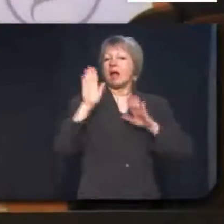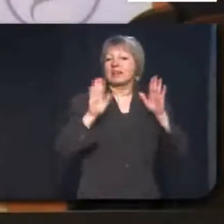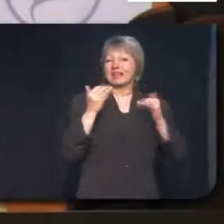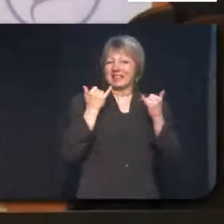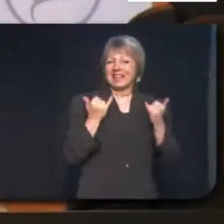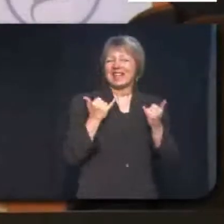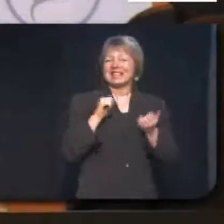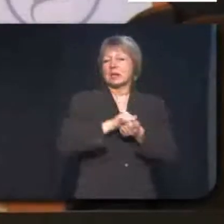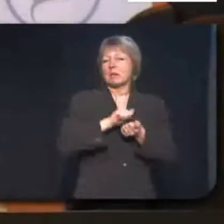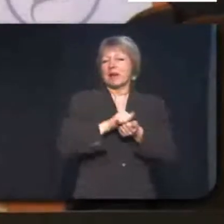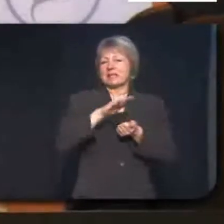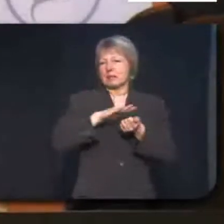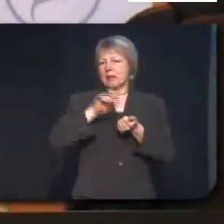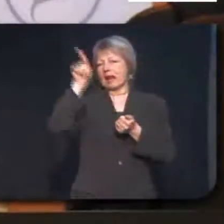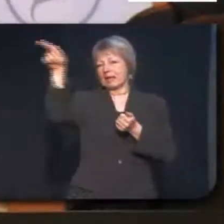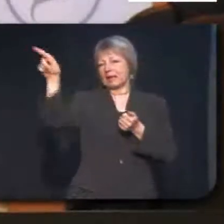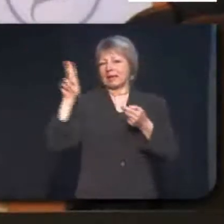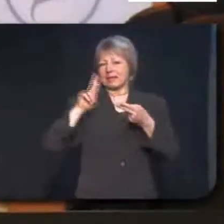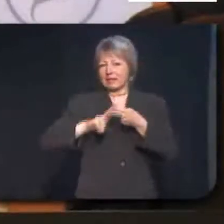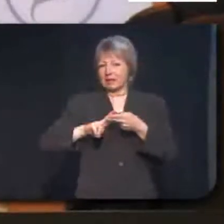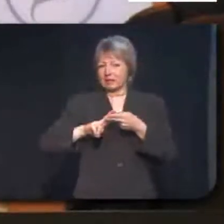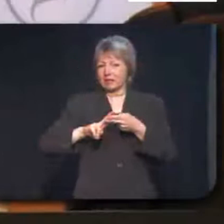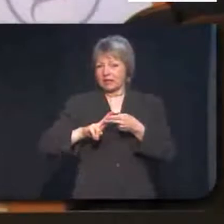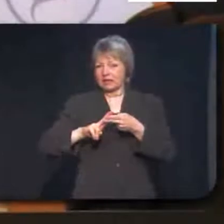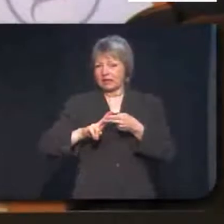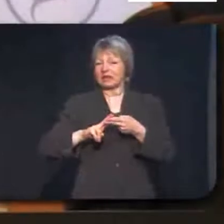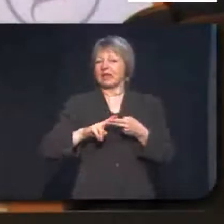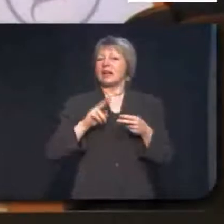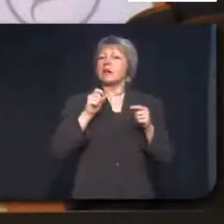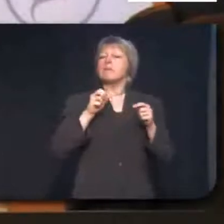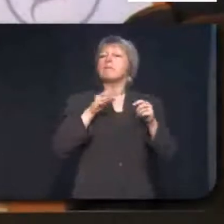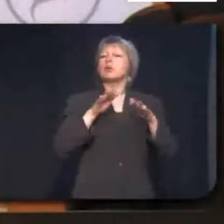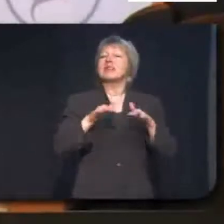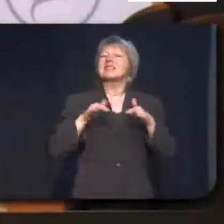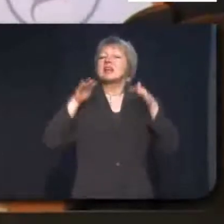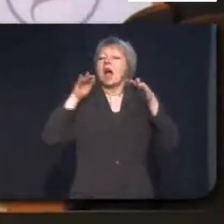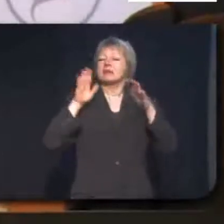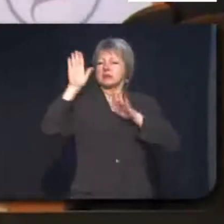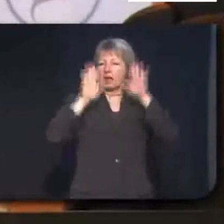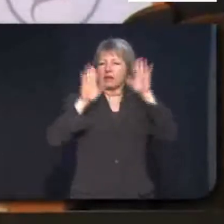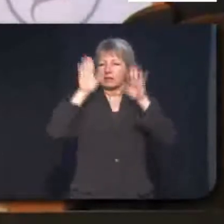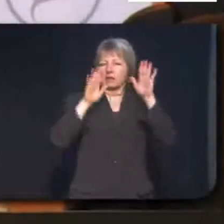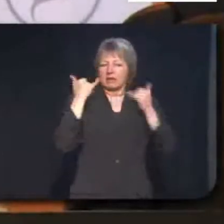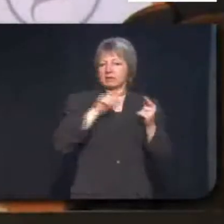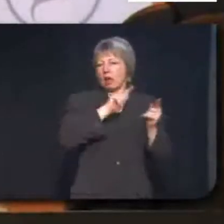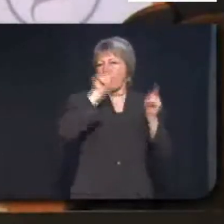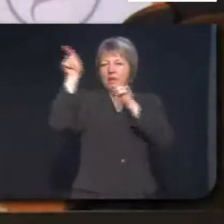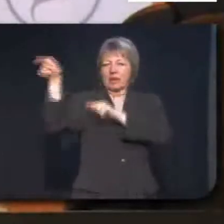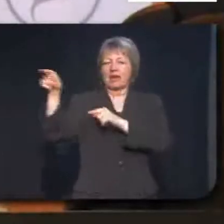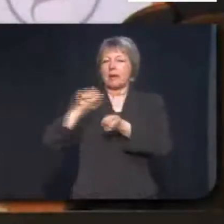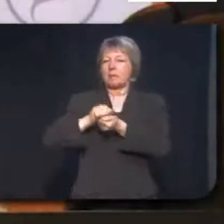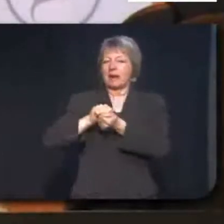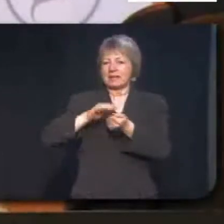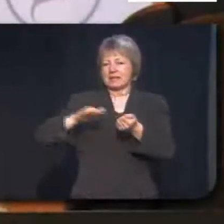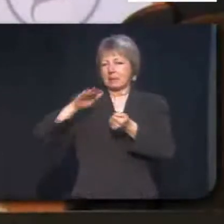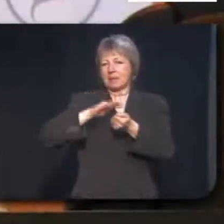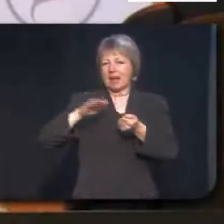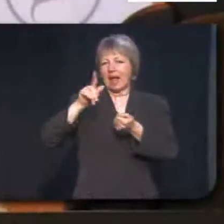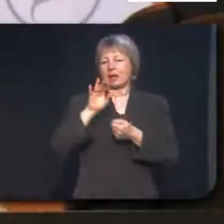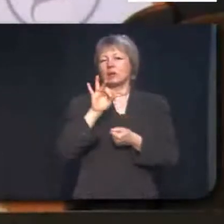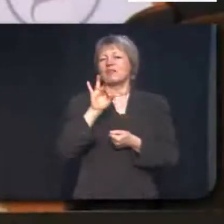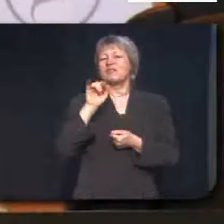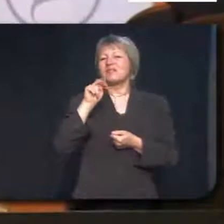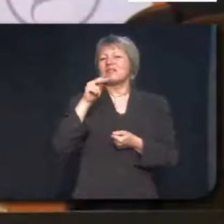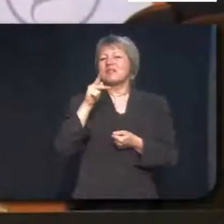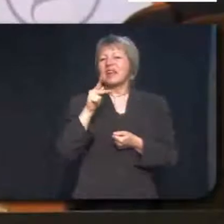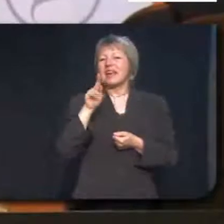Pressebereich Bundestagskandidaten wird mir gerade von der Seite gesagt Olaf fängt meine sollte doch